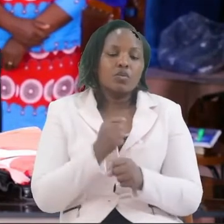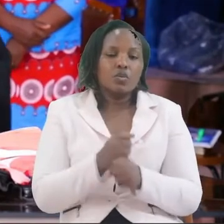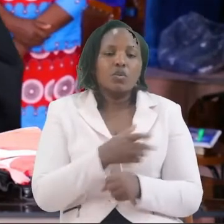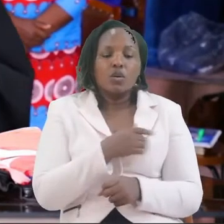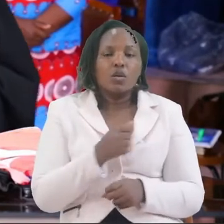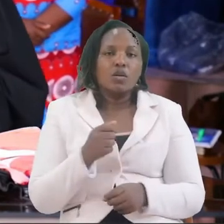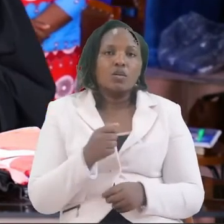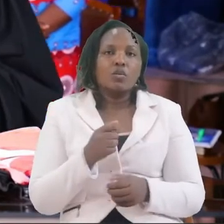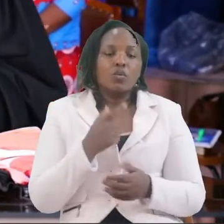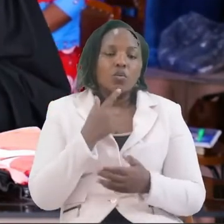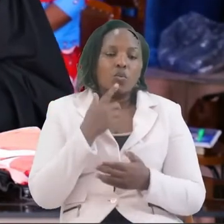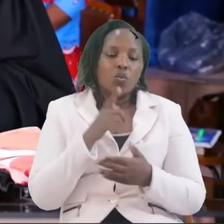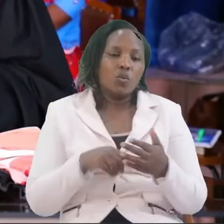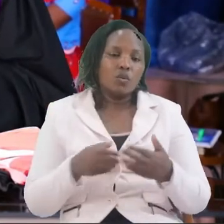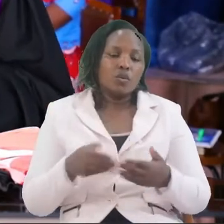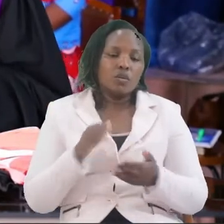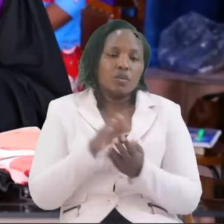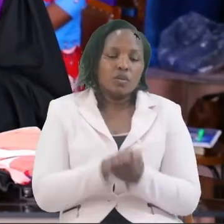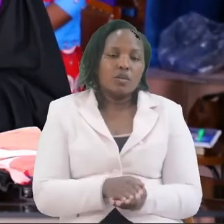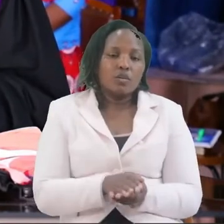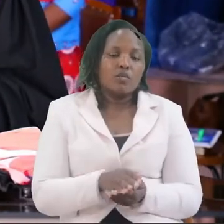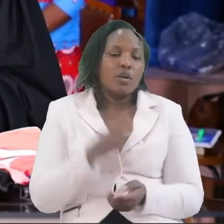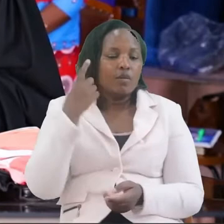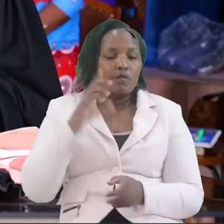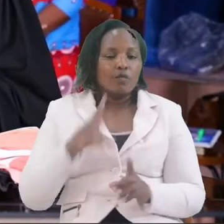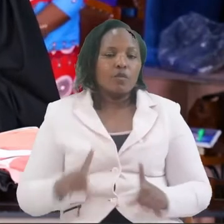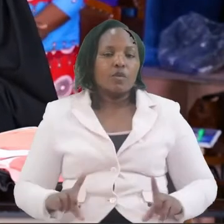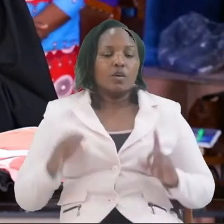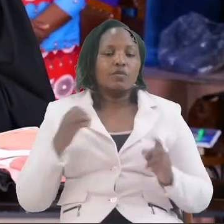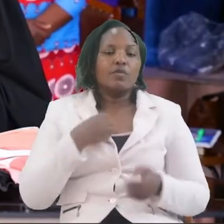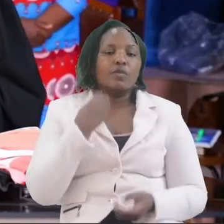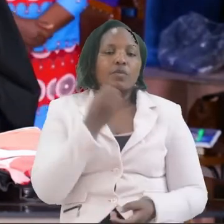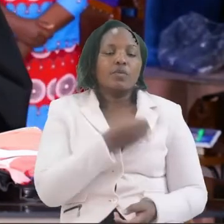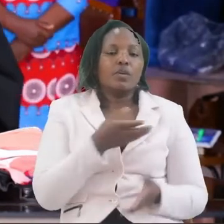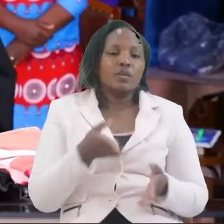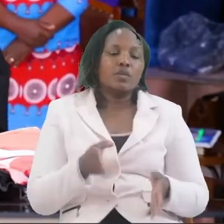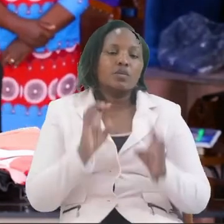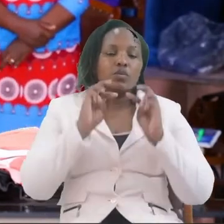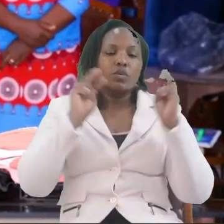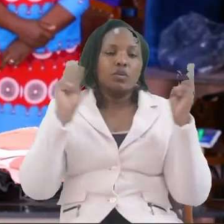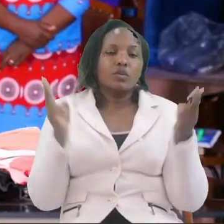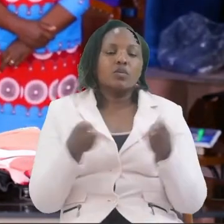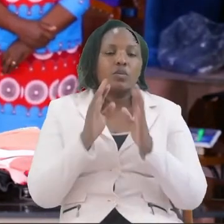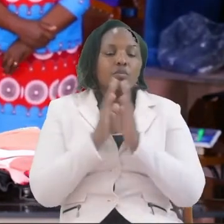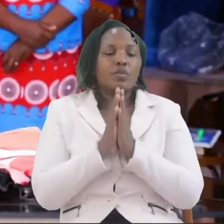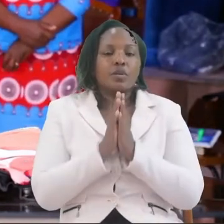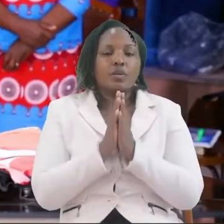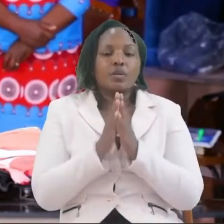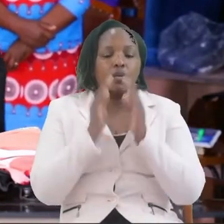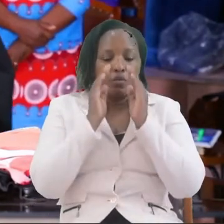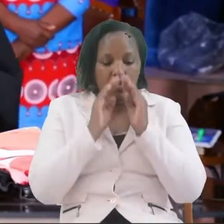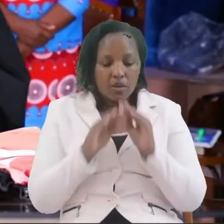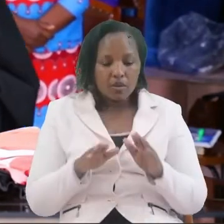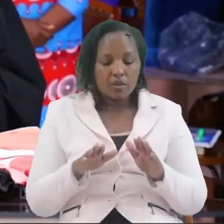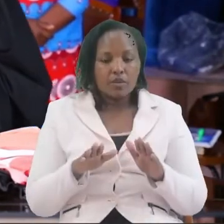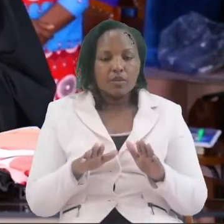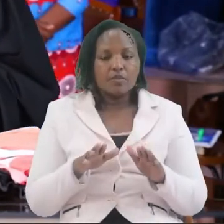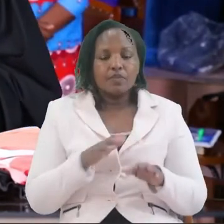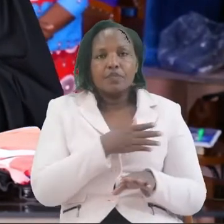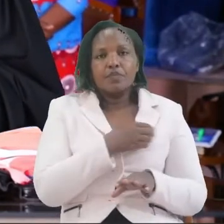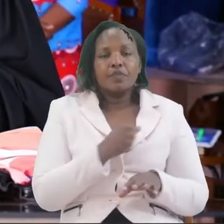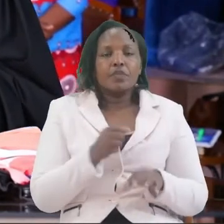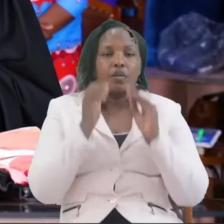zile Bwana tumebakisha kwa sababu ya maisha yale tunayeishi katika ulimwengu huu. Tunaomba pia ukazibariki na